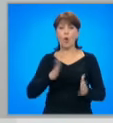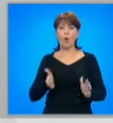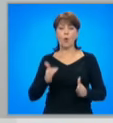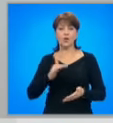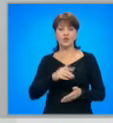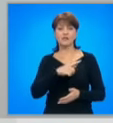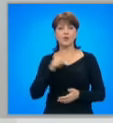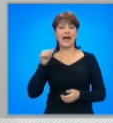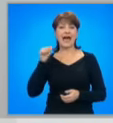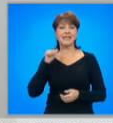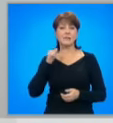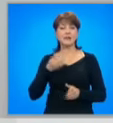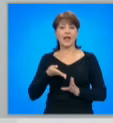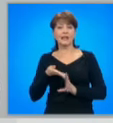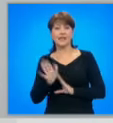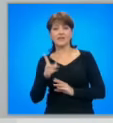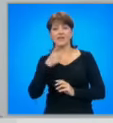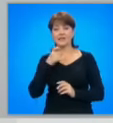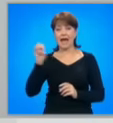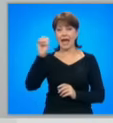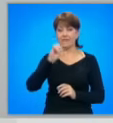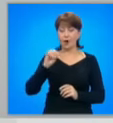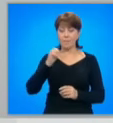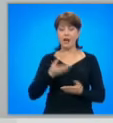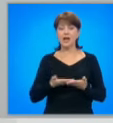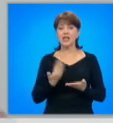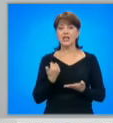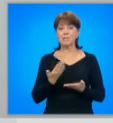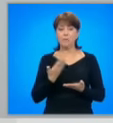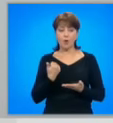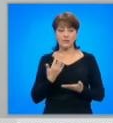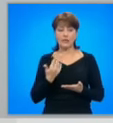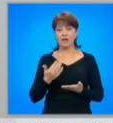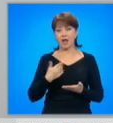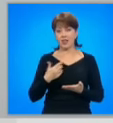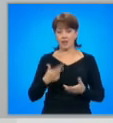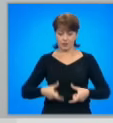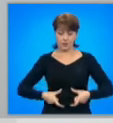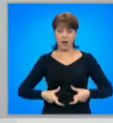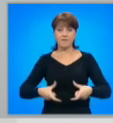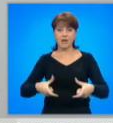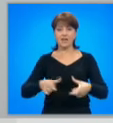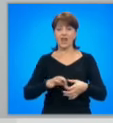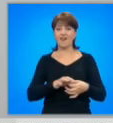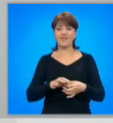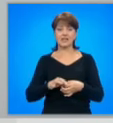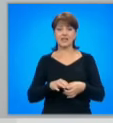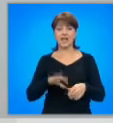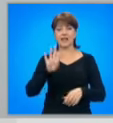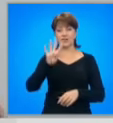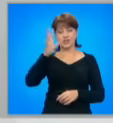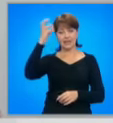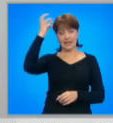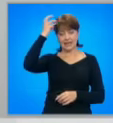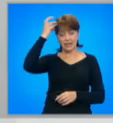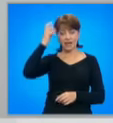от Азербайджан към Европа, използвайки интегрираните газопреносни мрежи на тези четири